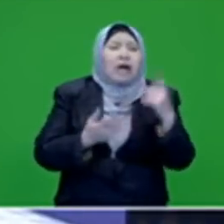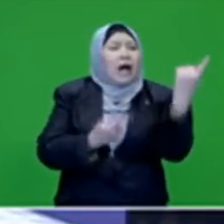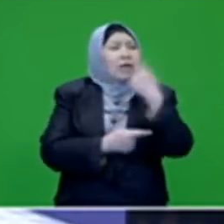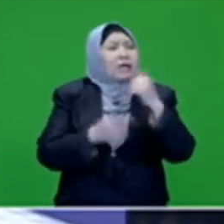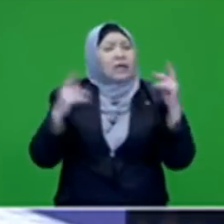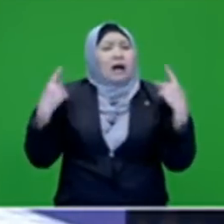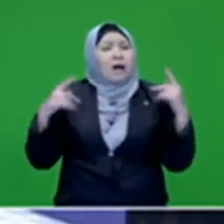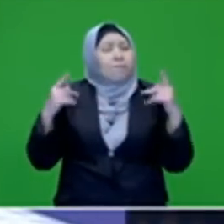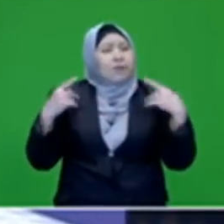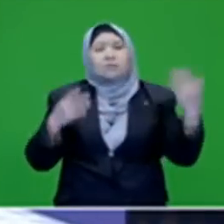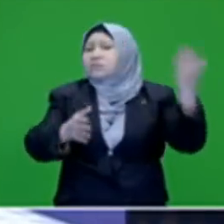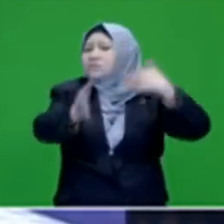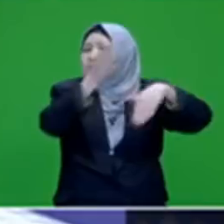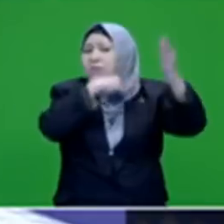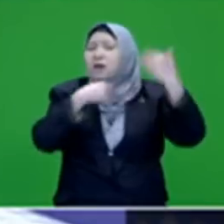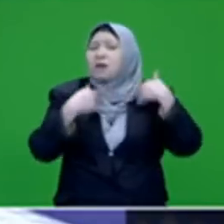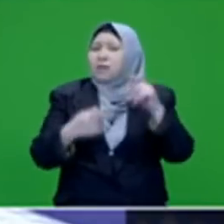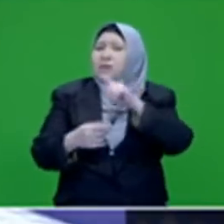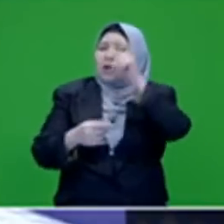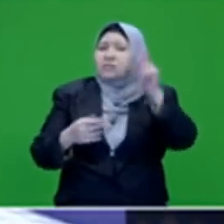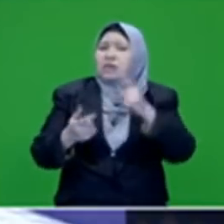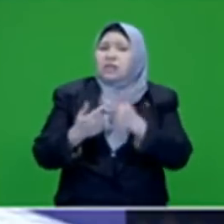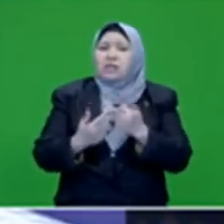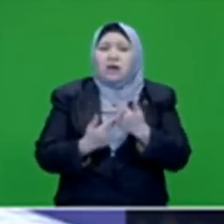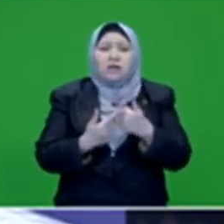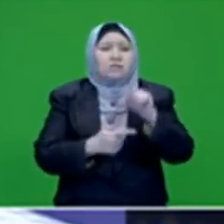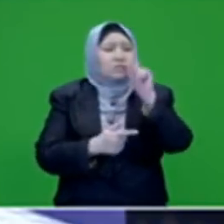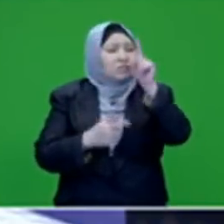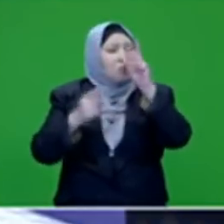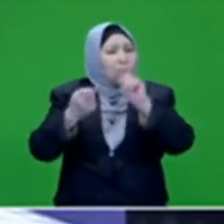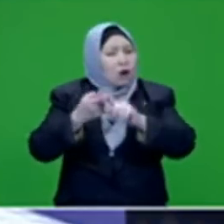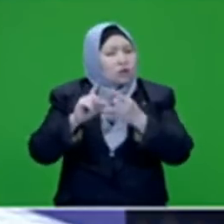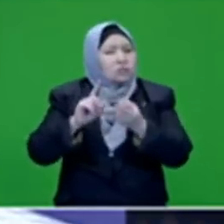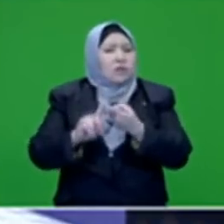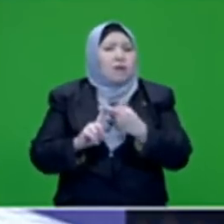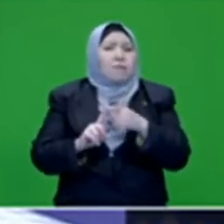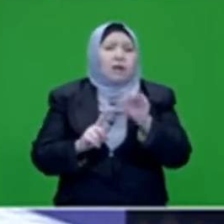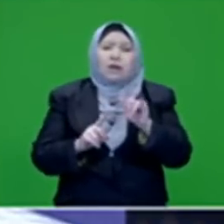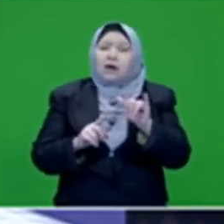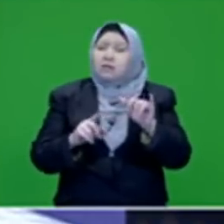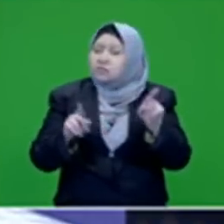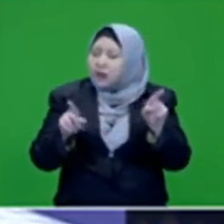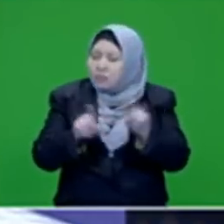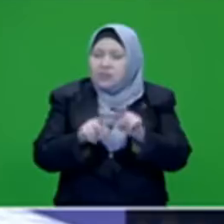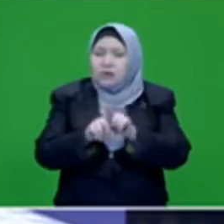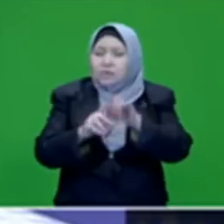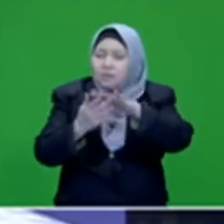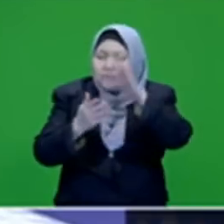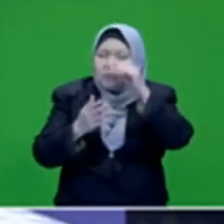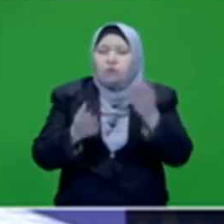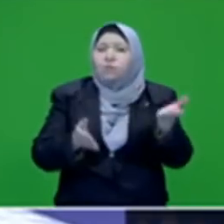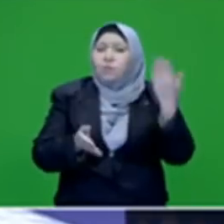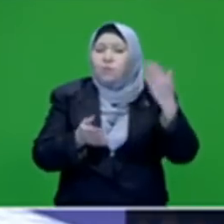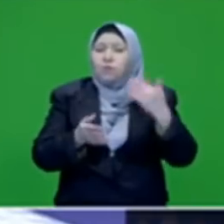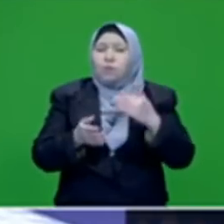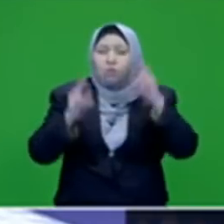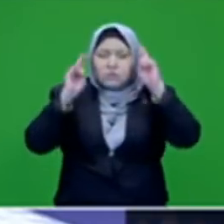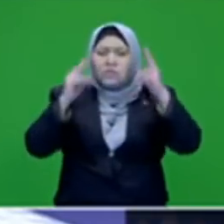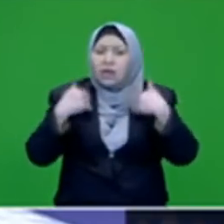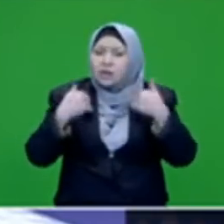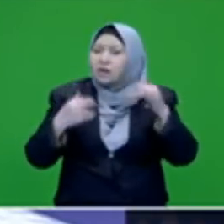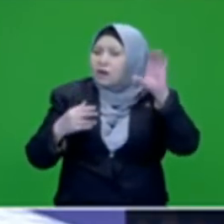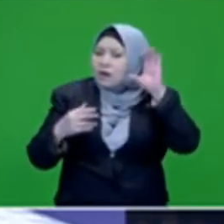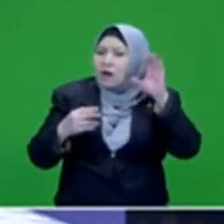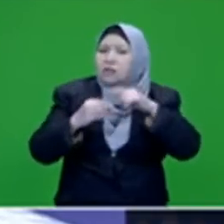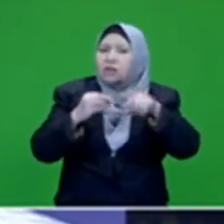ada menerima pertanyaan daripada seorang sahabat yang sama-sama pergi umrah dulu. Dia terima, dia kata, Ustaz ada dengar tak